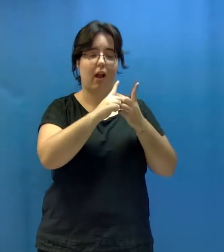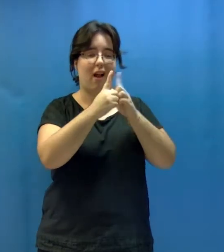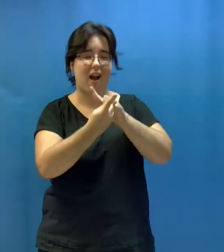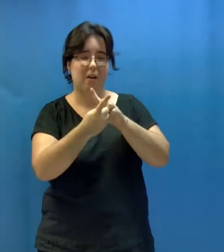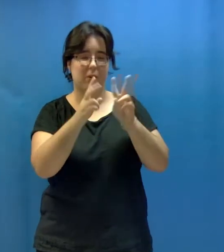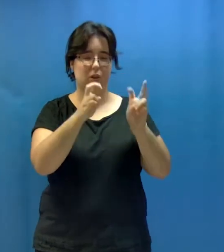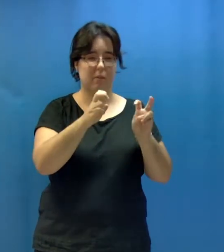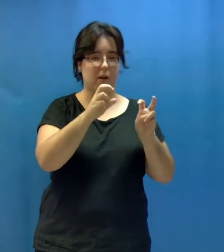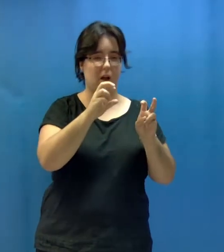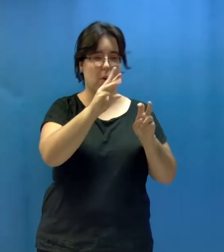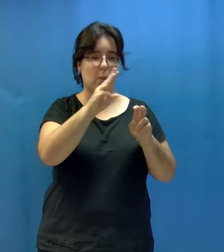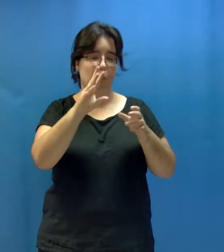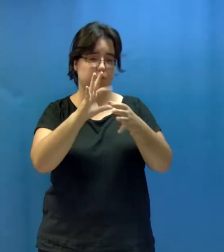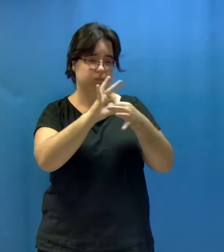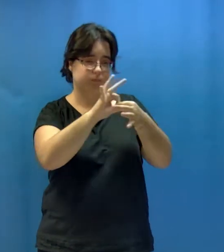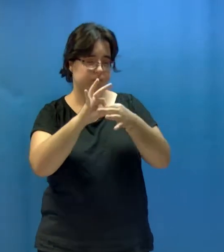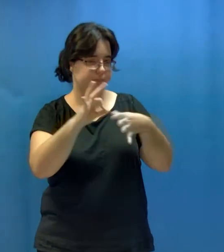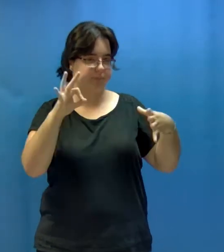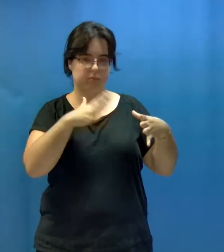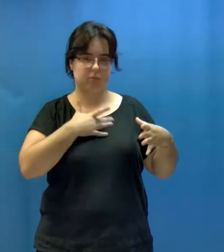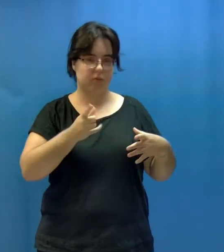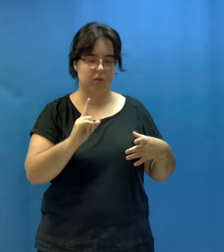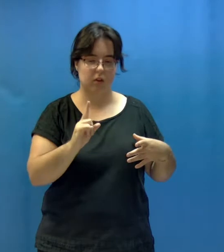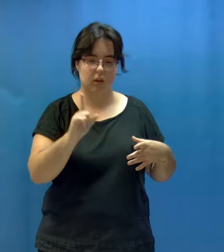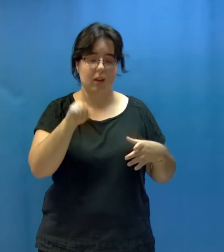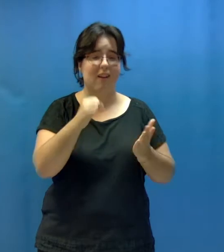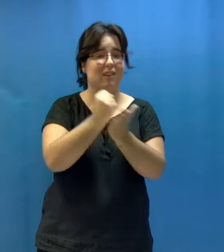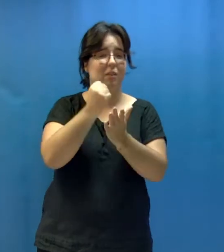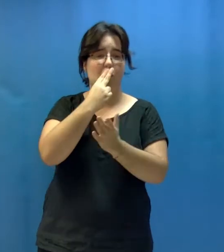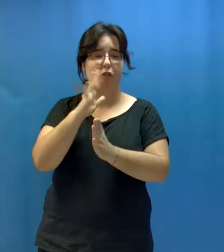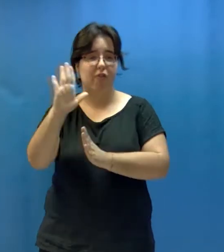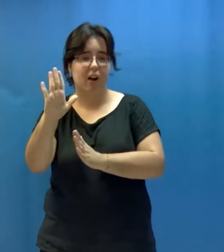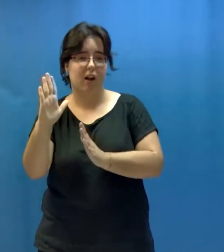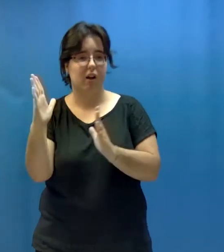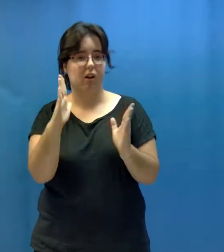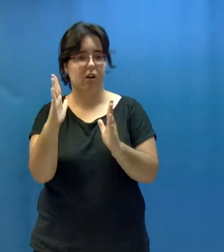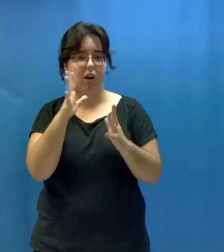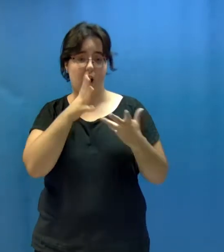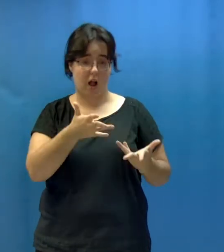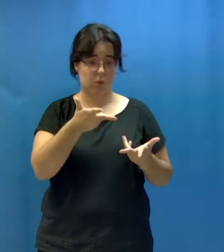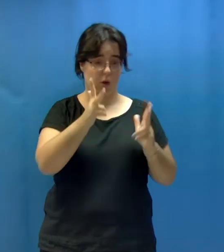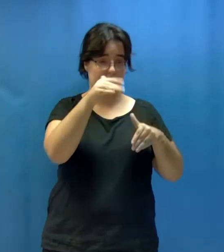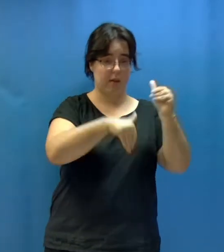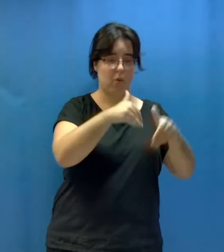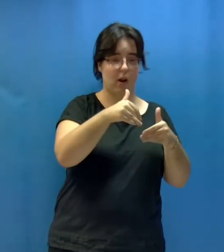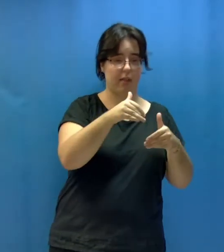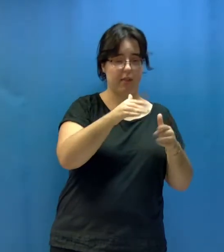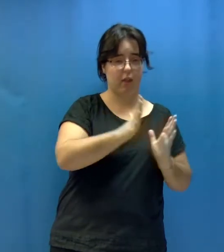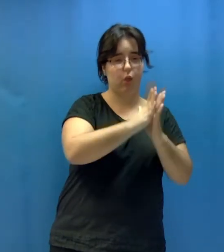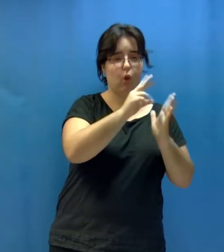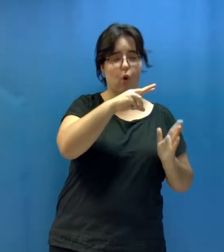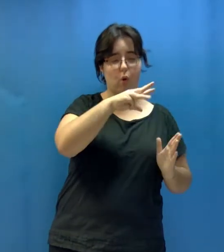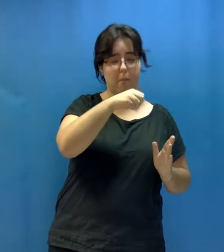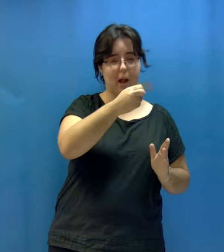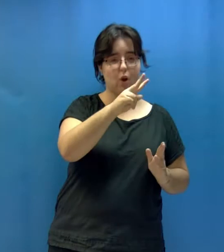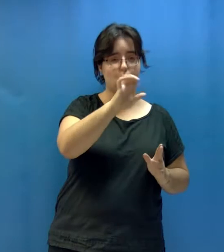Popular. Ara, Partit Popular, fundat per un ministre franquista i pare de l'actual democràcia, don Manuel Fraga. I ja, quan arribem a la Madre